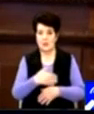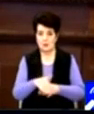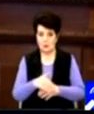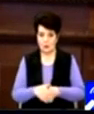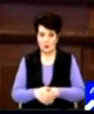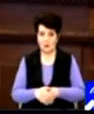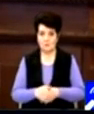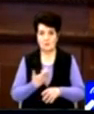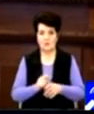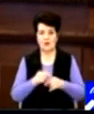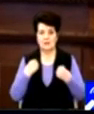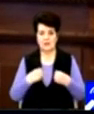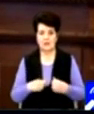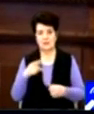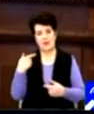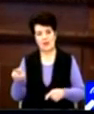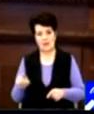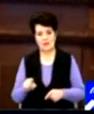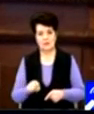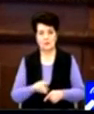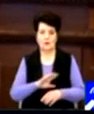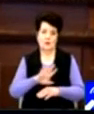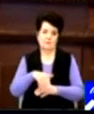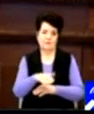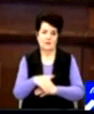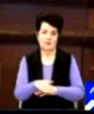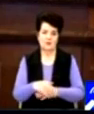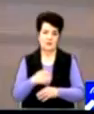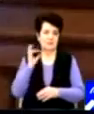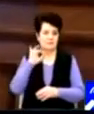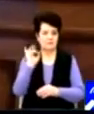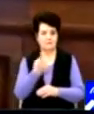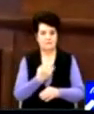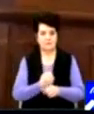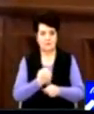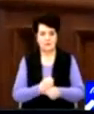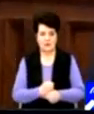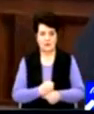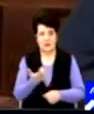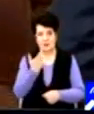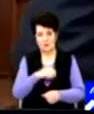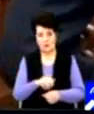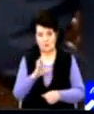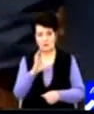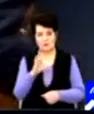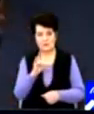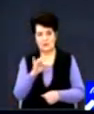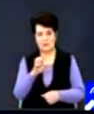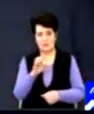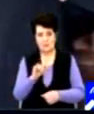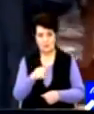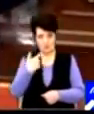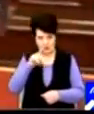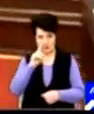cu deșert las că venea mai tare, dar și hodorăgea, făcând un voiet mare. Domnule Sârbu, îmi pare rău că